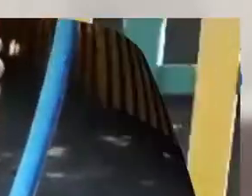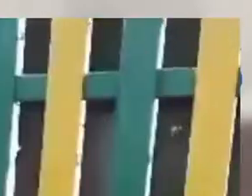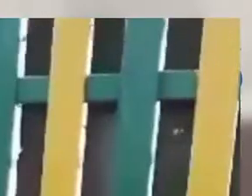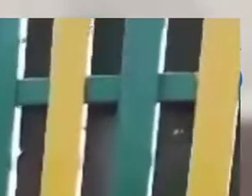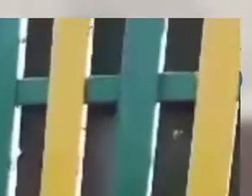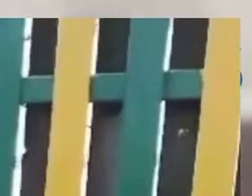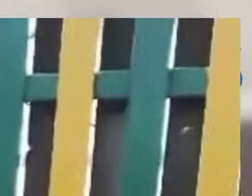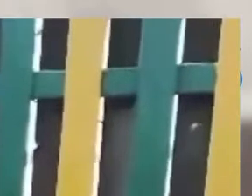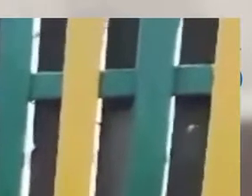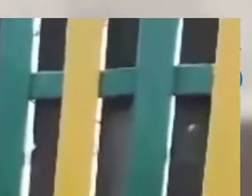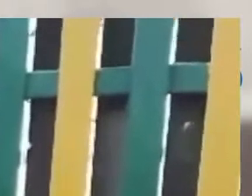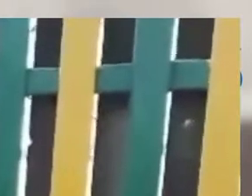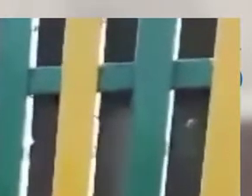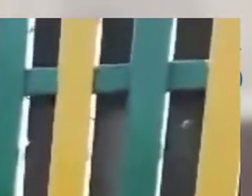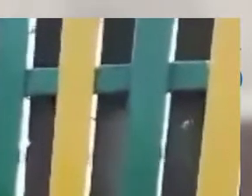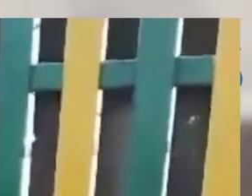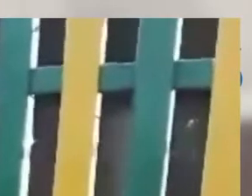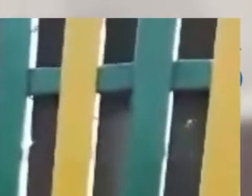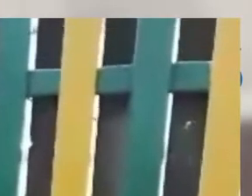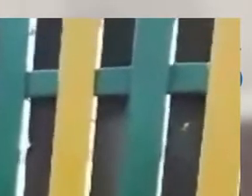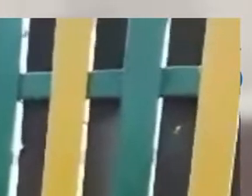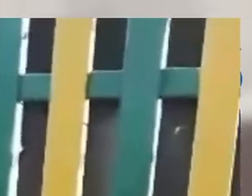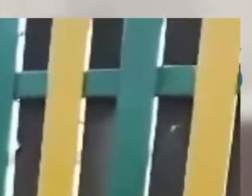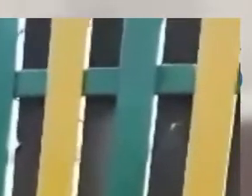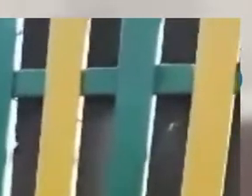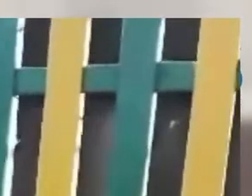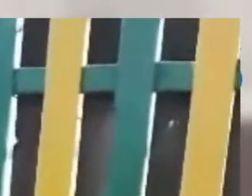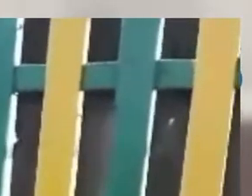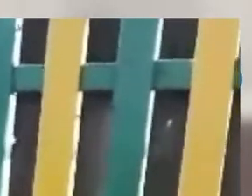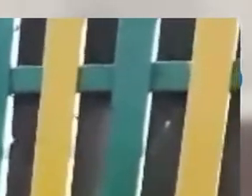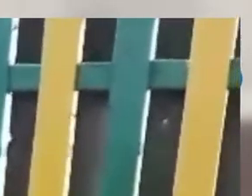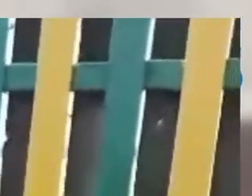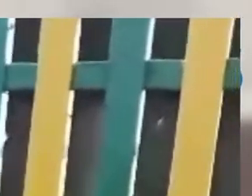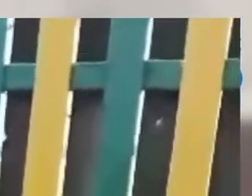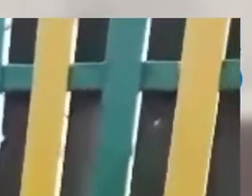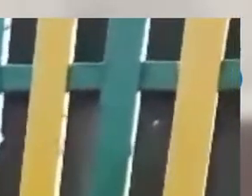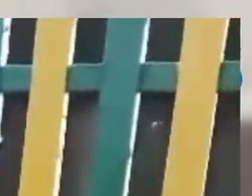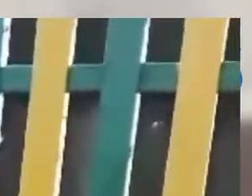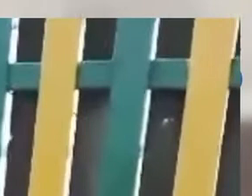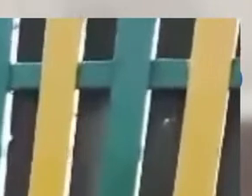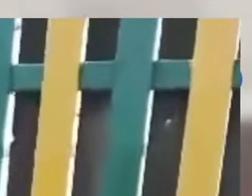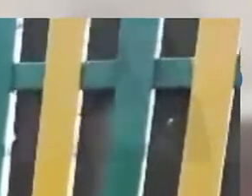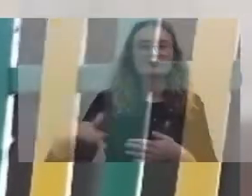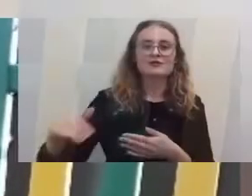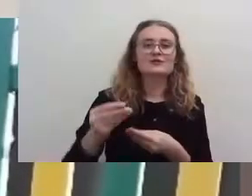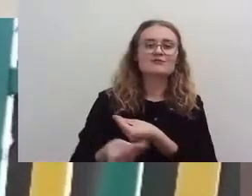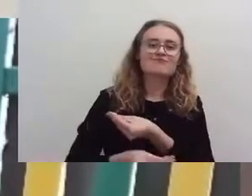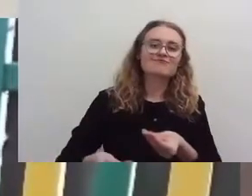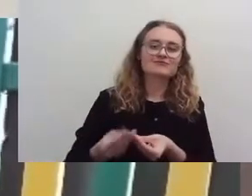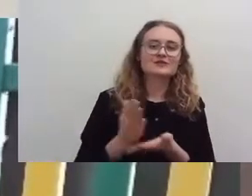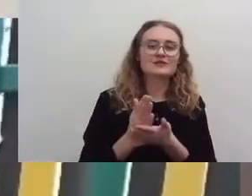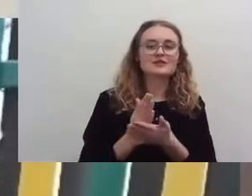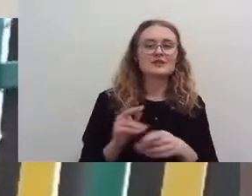žaidžia. Laimė, kaip visi mane myli, kaip visi su manim darinasi, kaip mama man